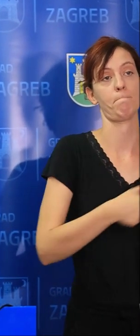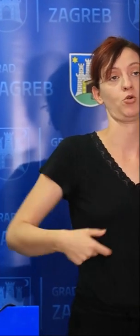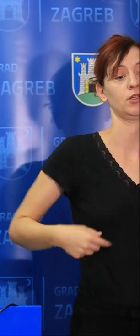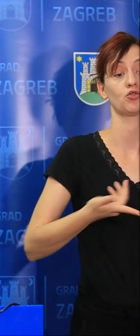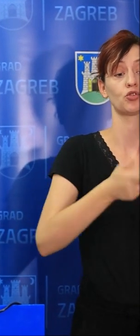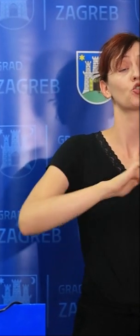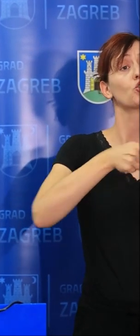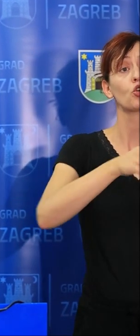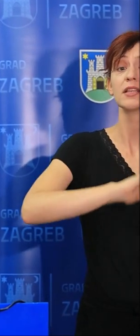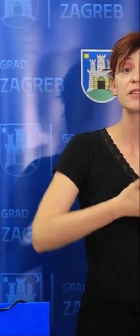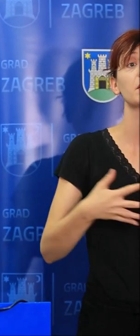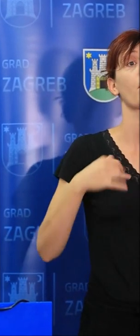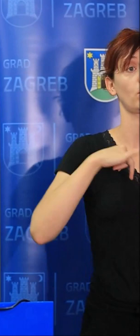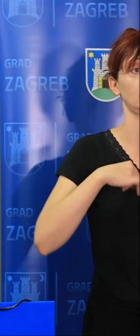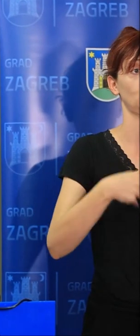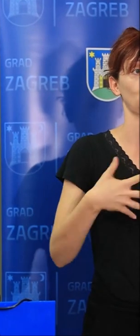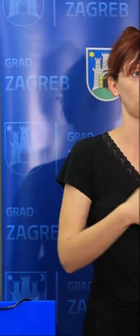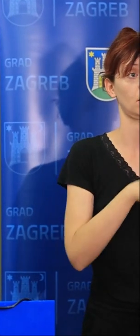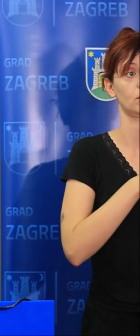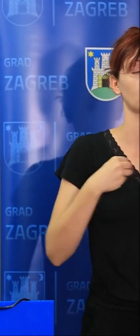u interesu u gradu Zagrebu. Mi da vi kakve